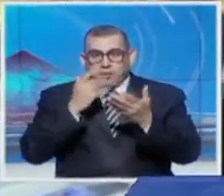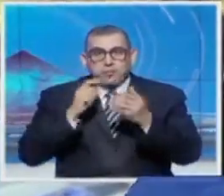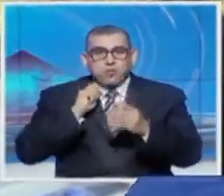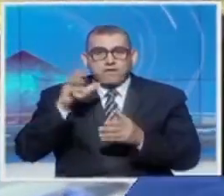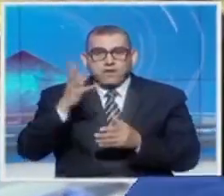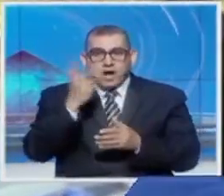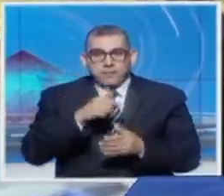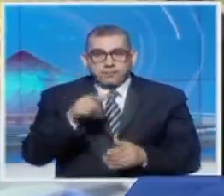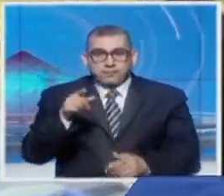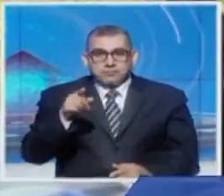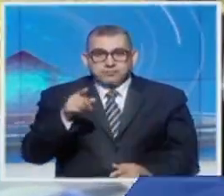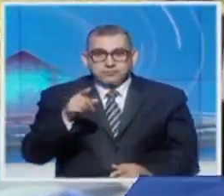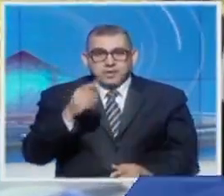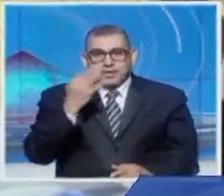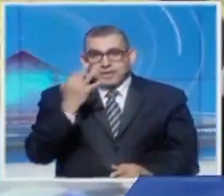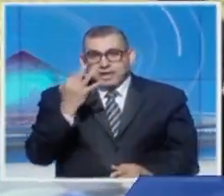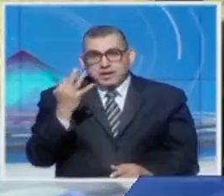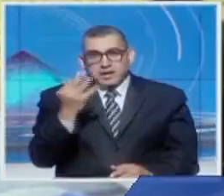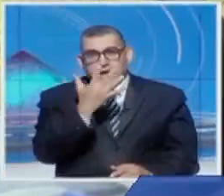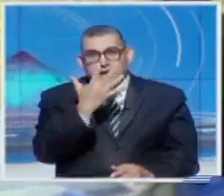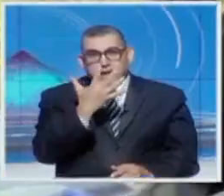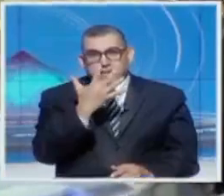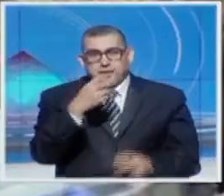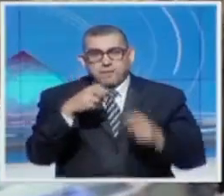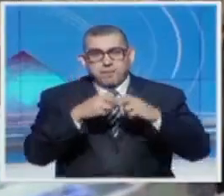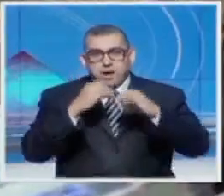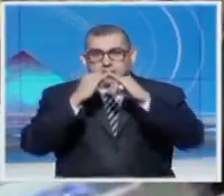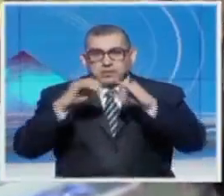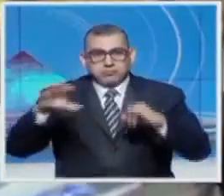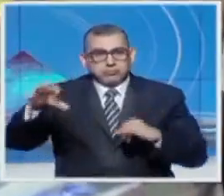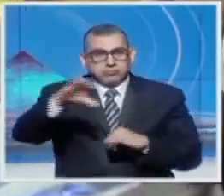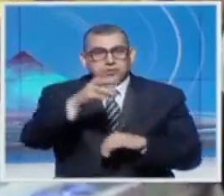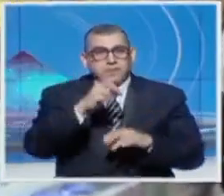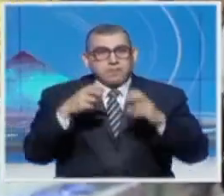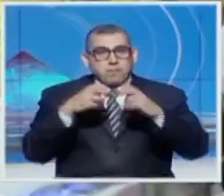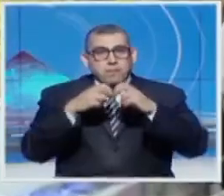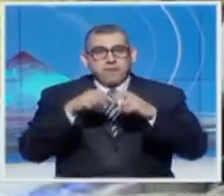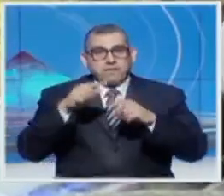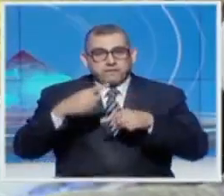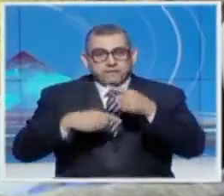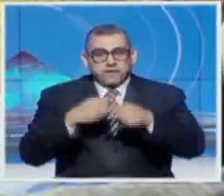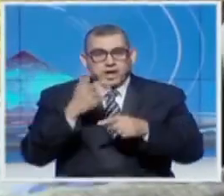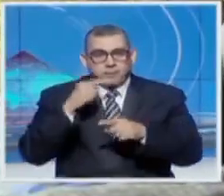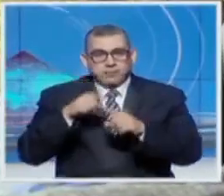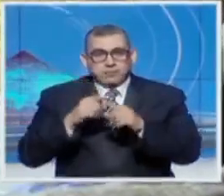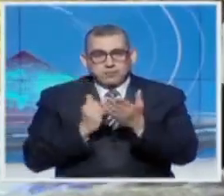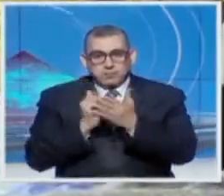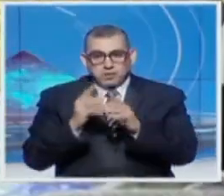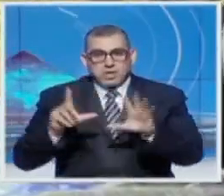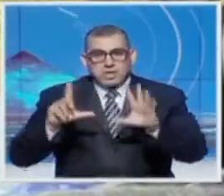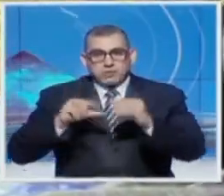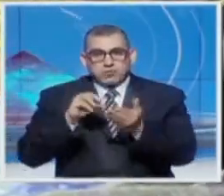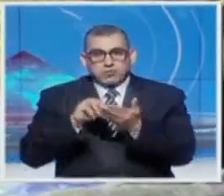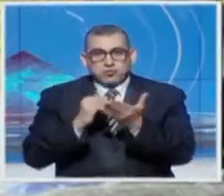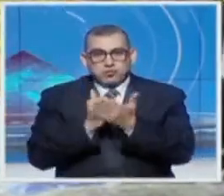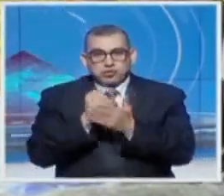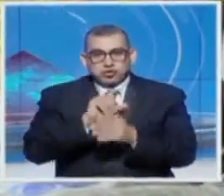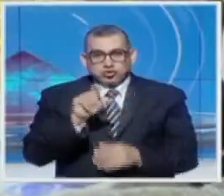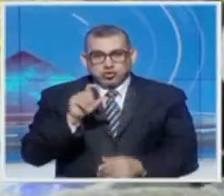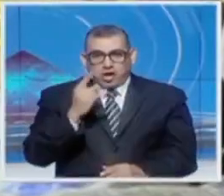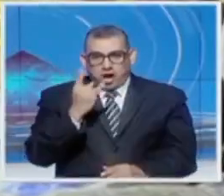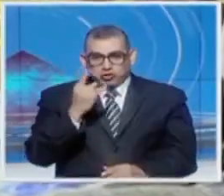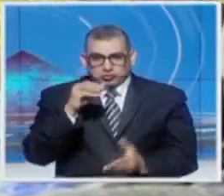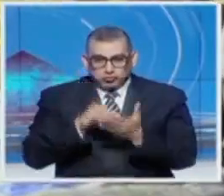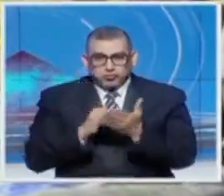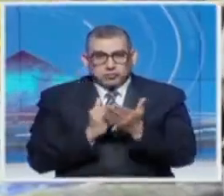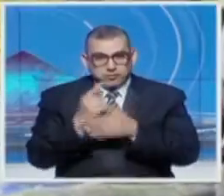يكون فيها على الأقل من 3 إلى 5 معارض. في بعض المعارض هتستمر معانا ان شاء الله في الاسبوع الاول من شهر